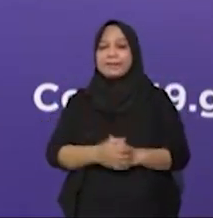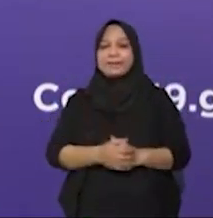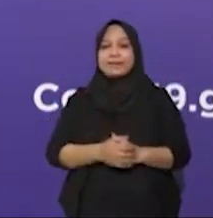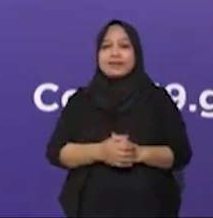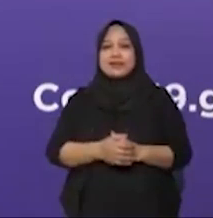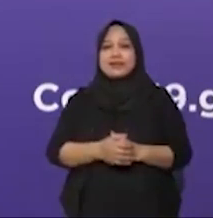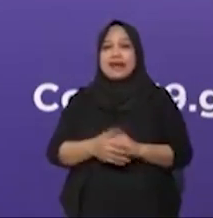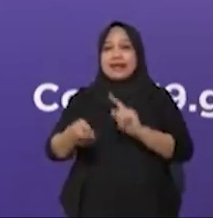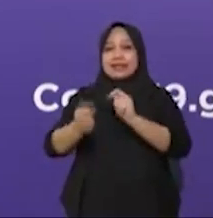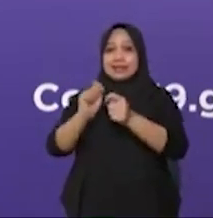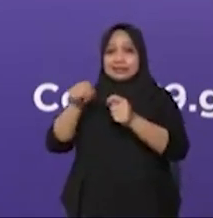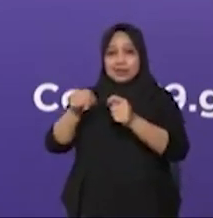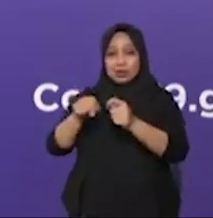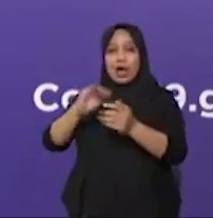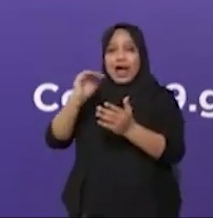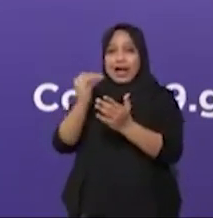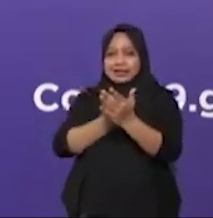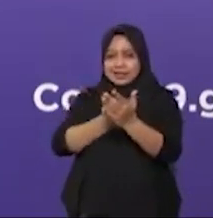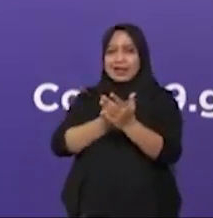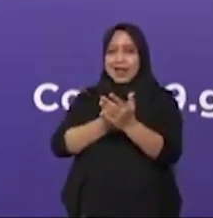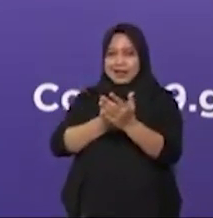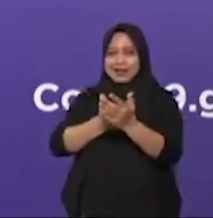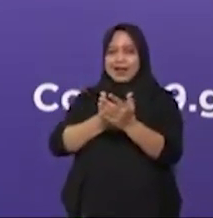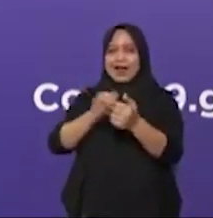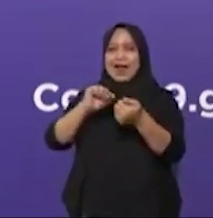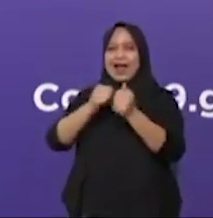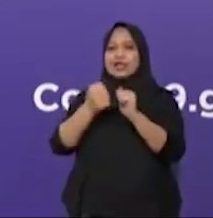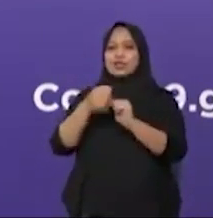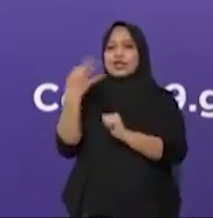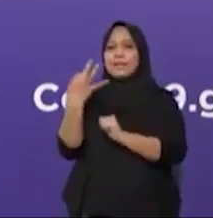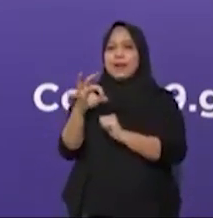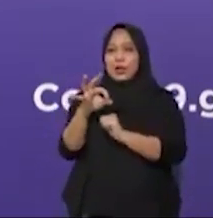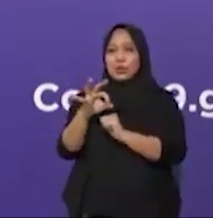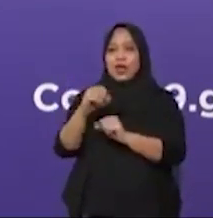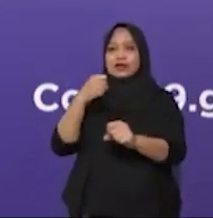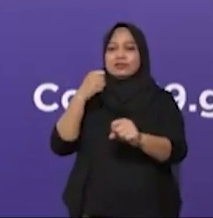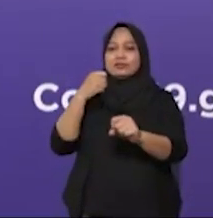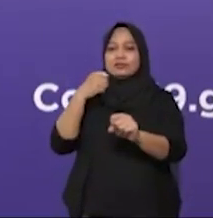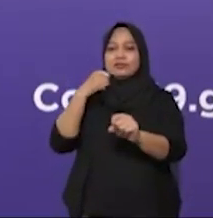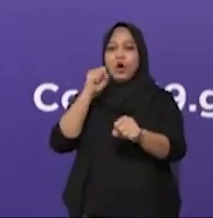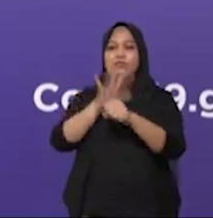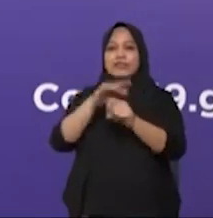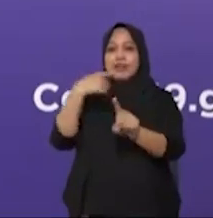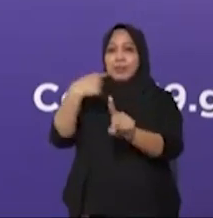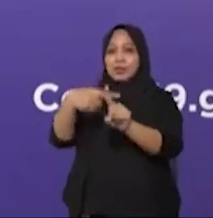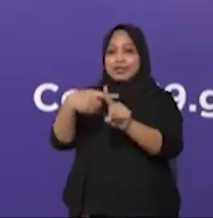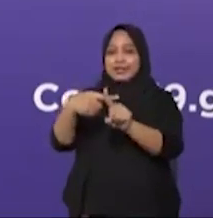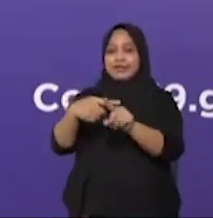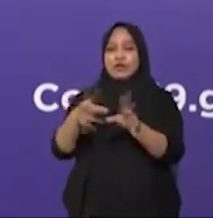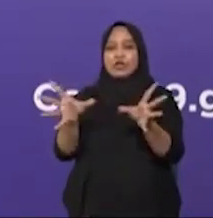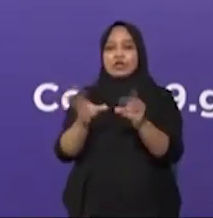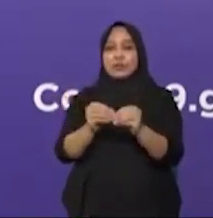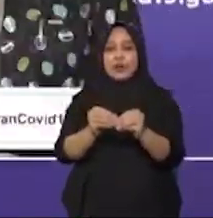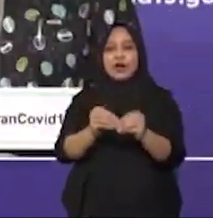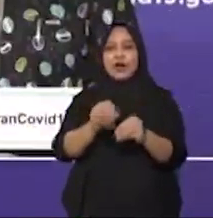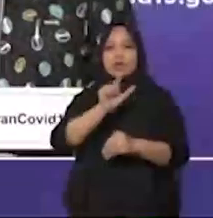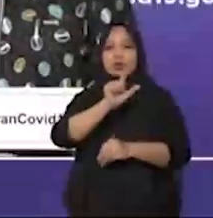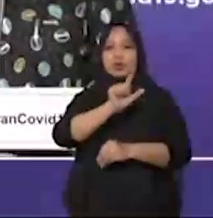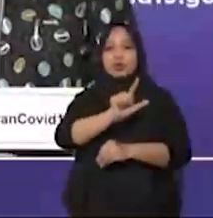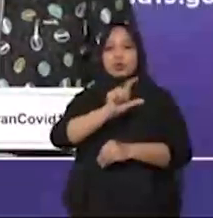pemeriksaan ini memang kita masih mendapatkan kasus baru yang konfirmasi copied 19 positif sebanyak